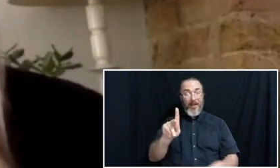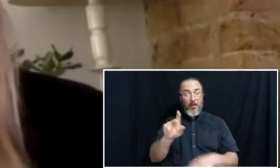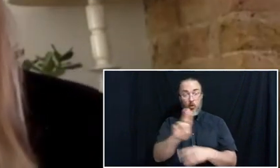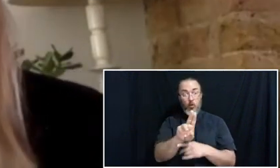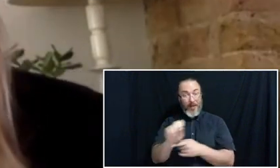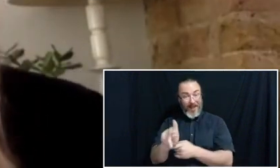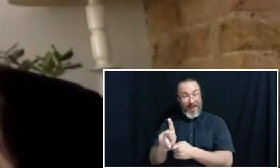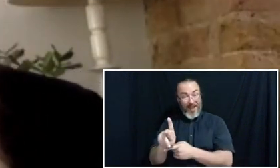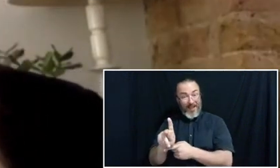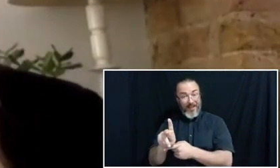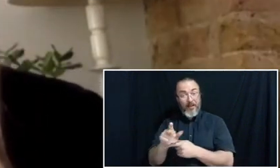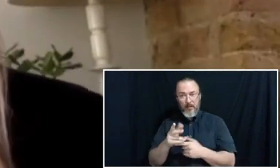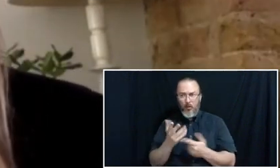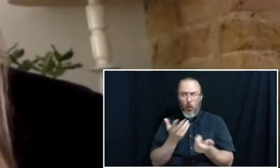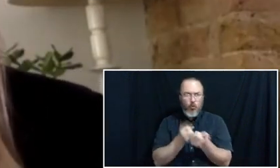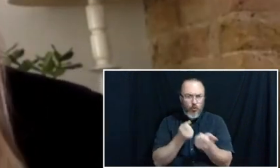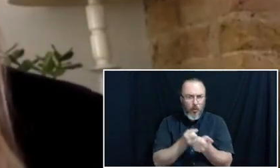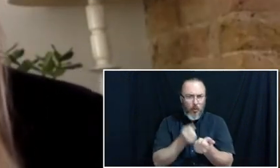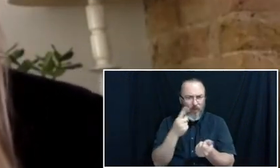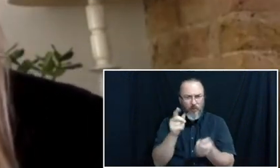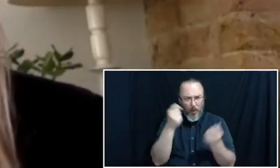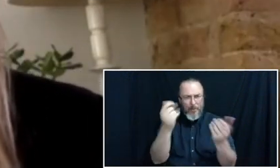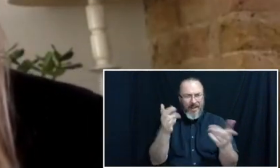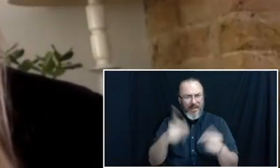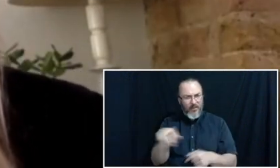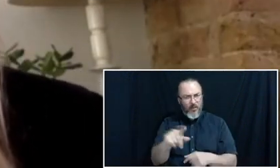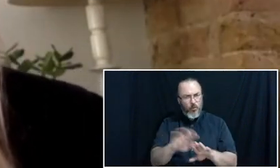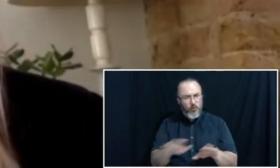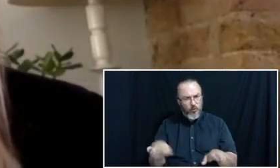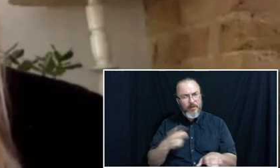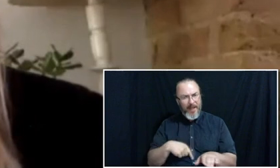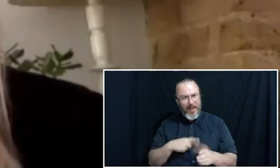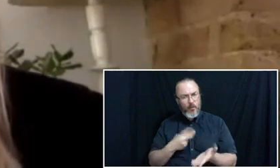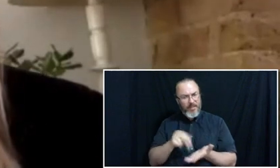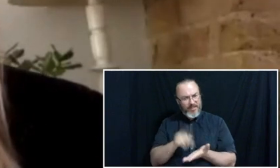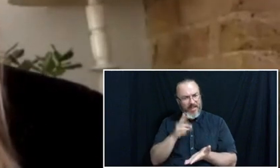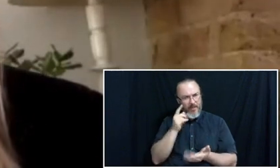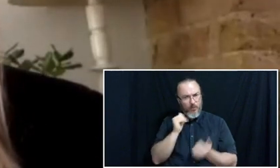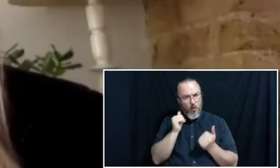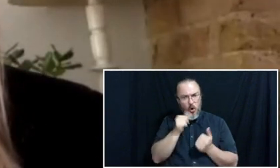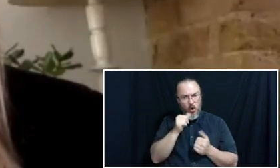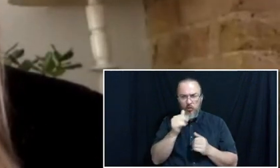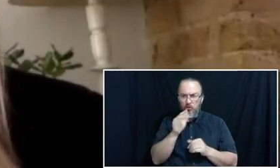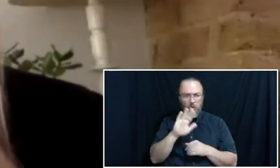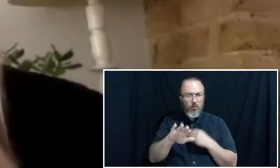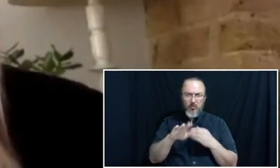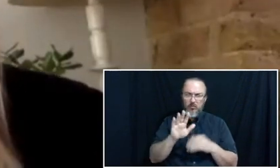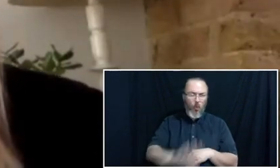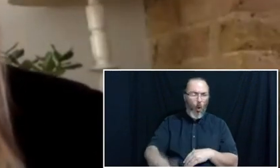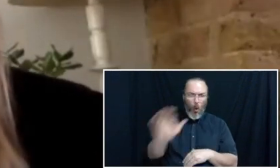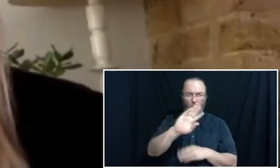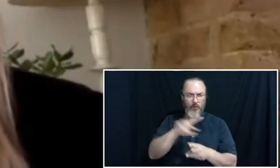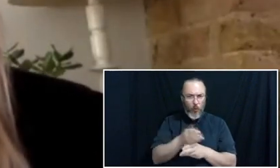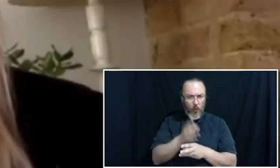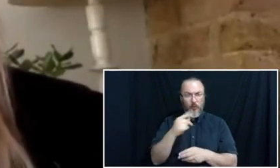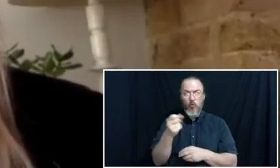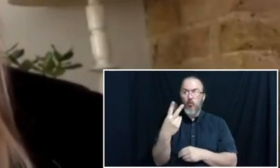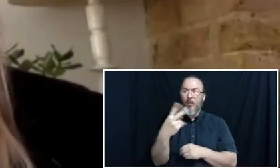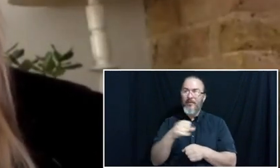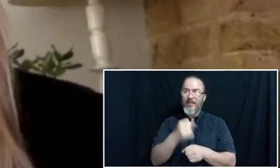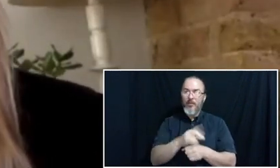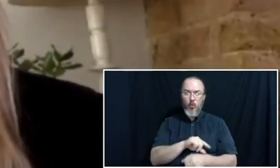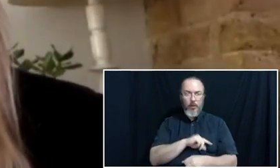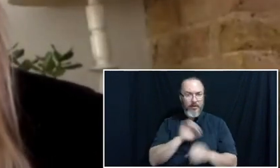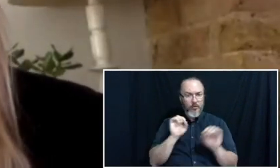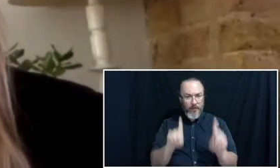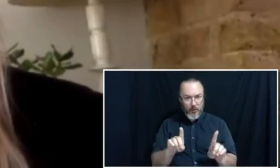de longtemps et nous défendons le droit de toutes les filles dans le monde d'avoir une éducation de qualité.